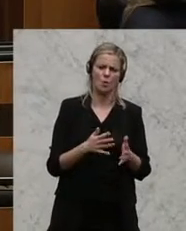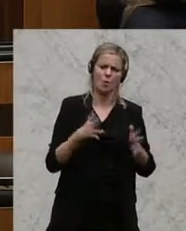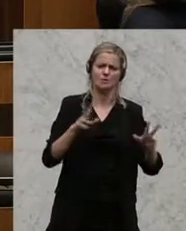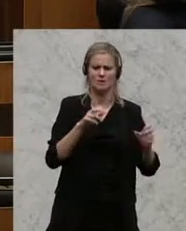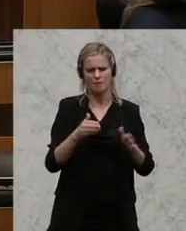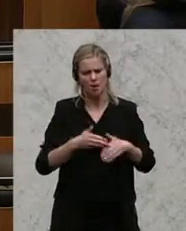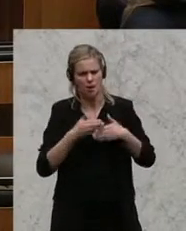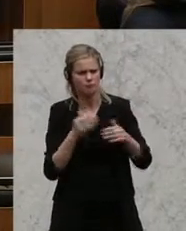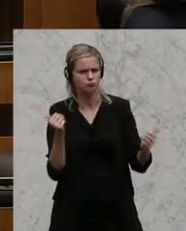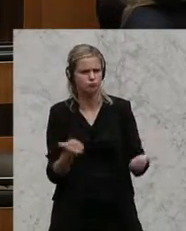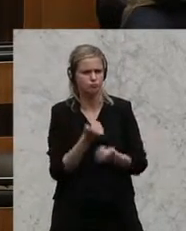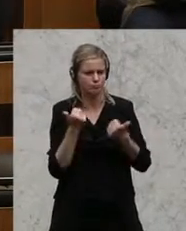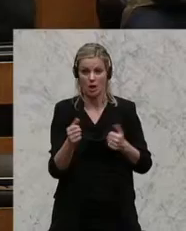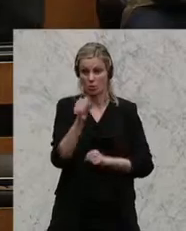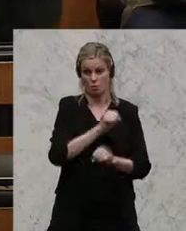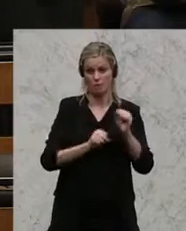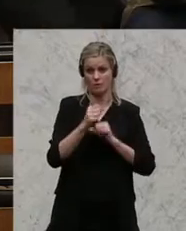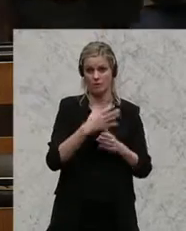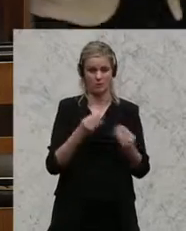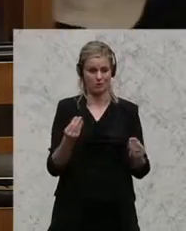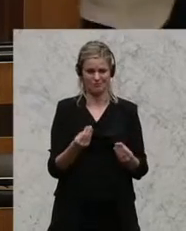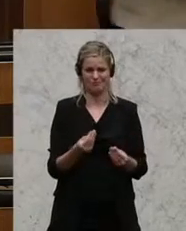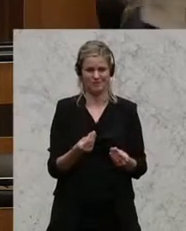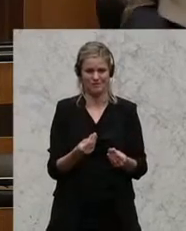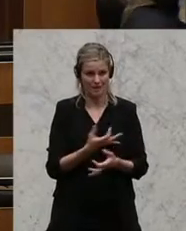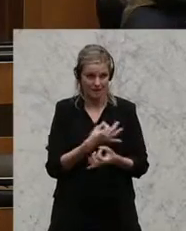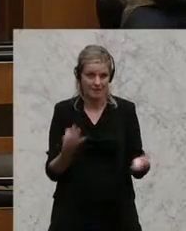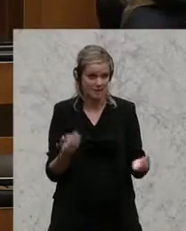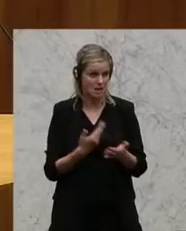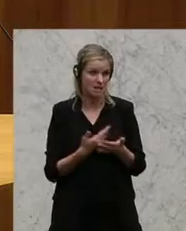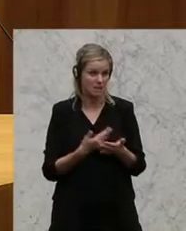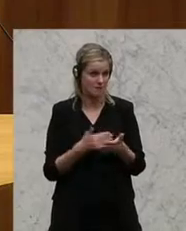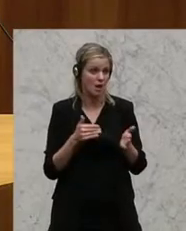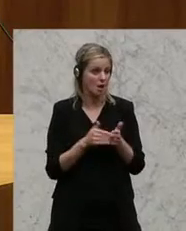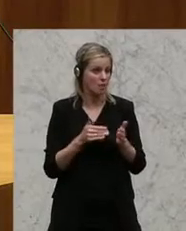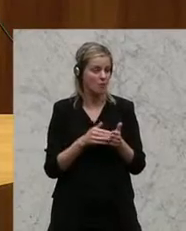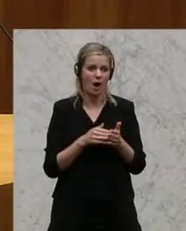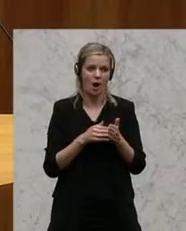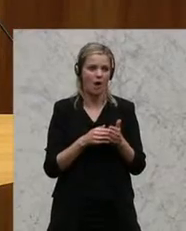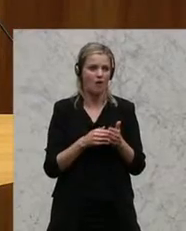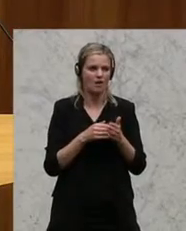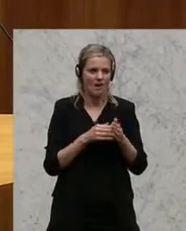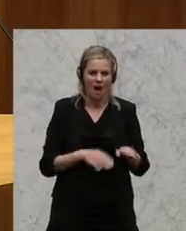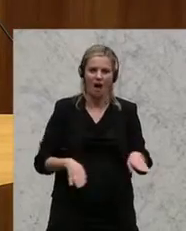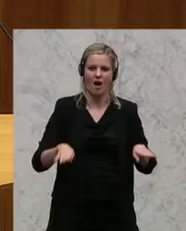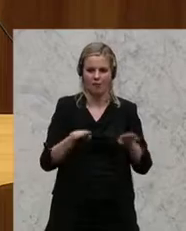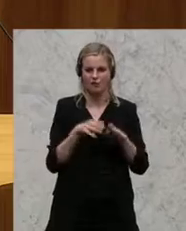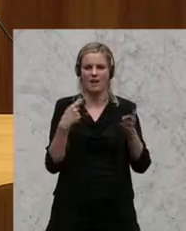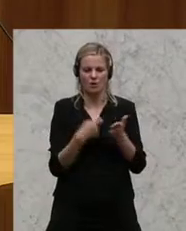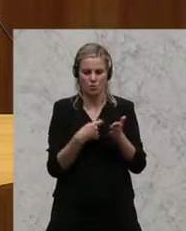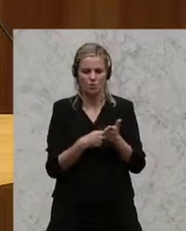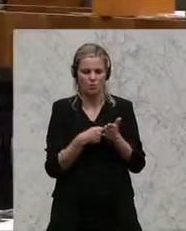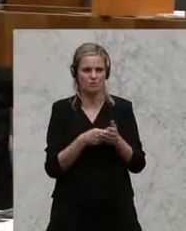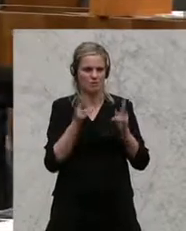ist nicht einmal eine Notfallslösung. Und deshalb brauchen wir kostendeckende Preise. Wir brauchen in allen Sparten